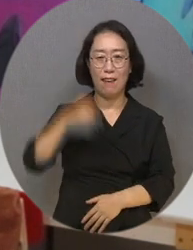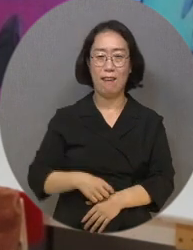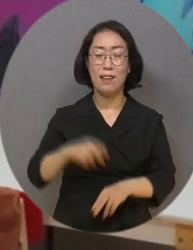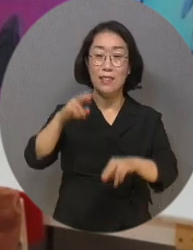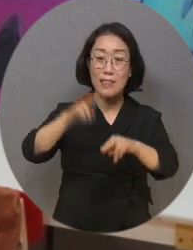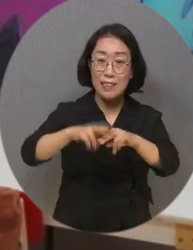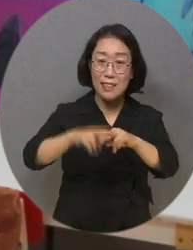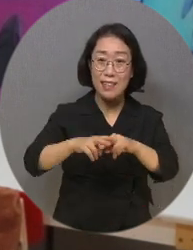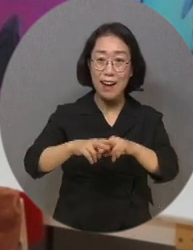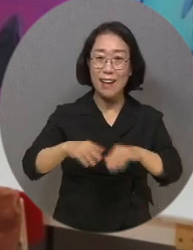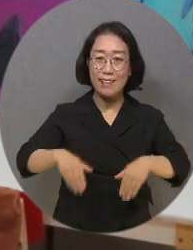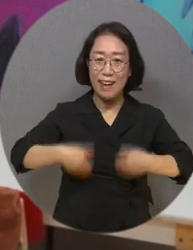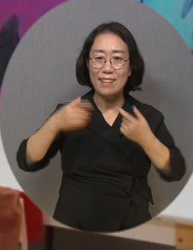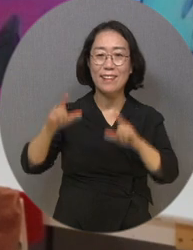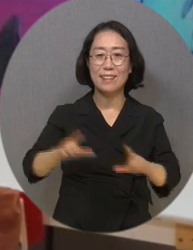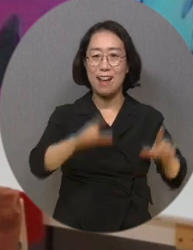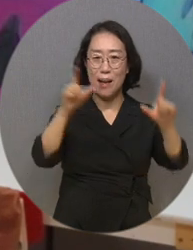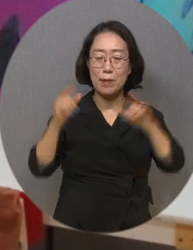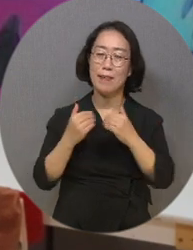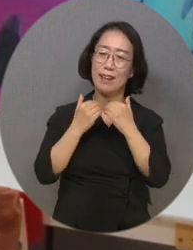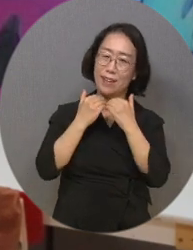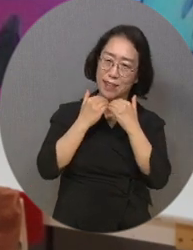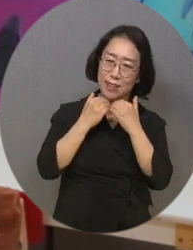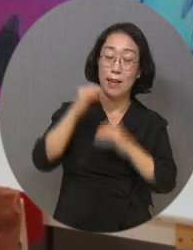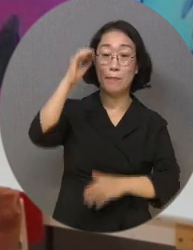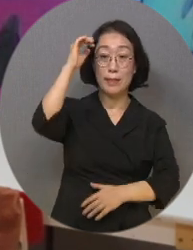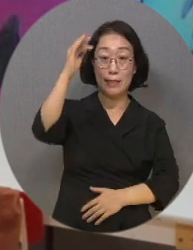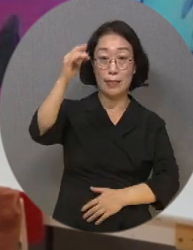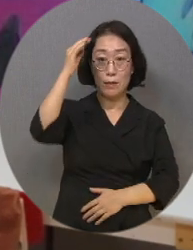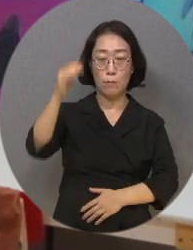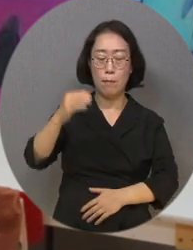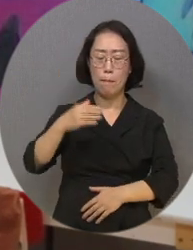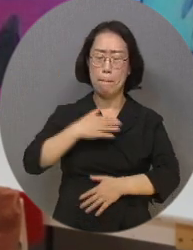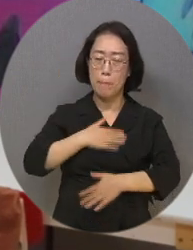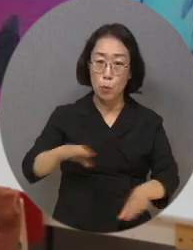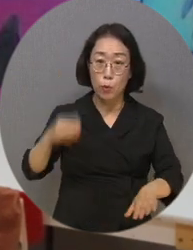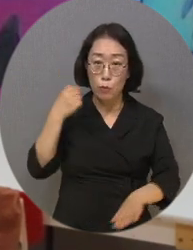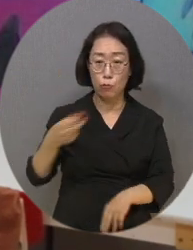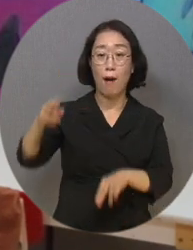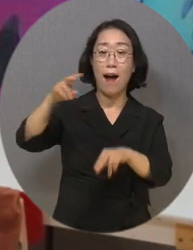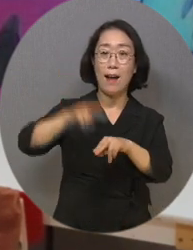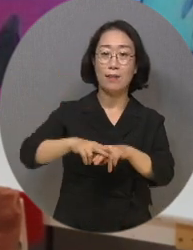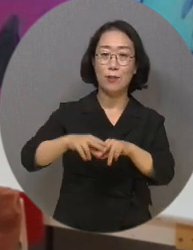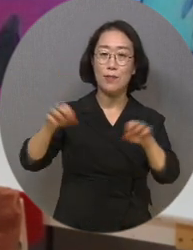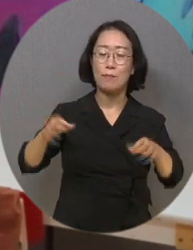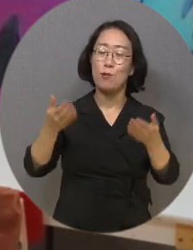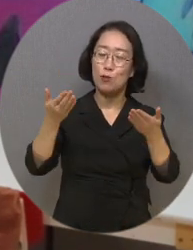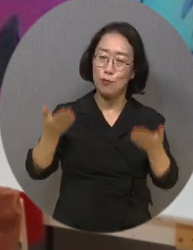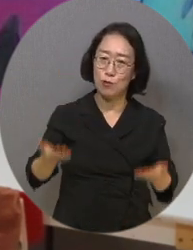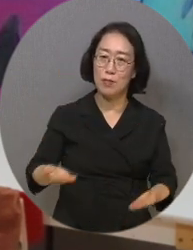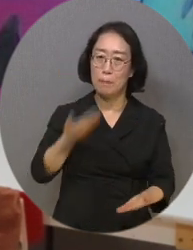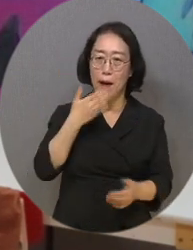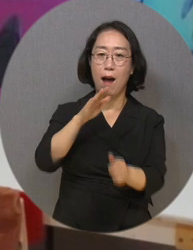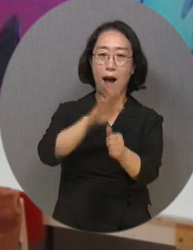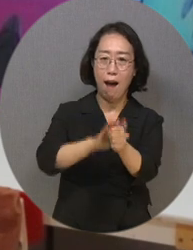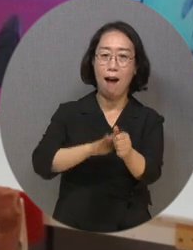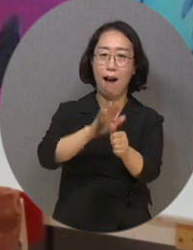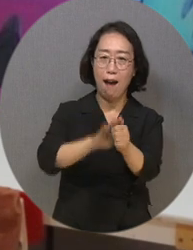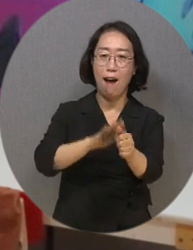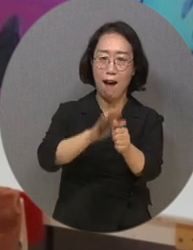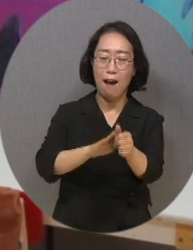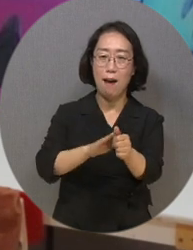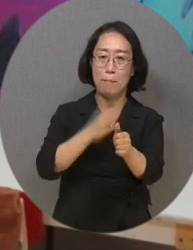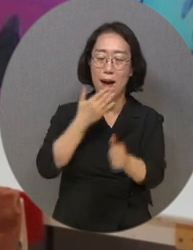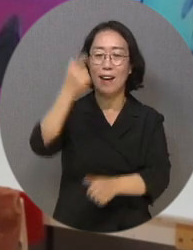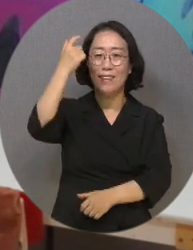의자는 따뜻한 삶에 대한 기다림과 그리움으로 피곤한 누군가에게 잠시 앉았다 쉬어가라고 살며시